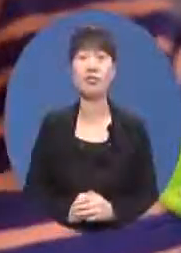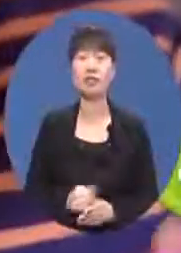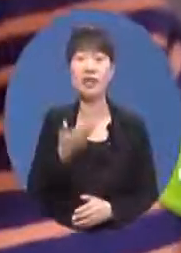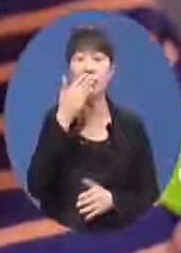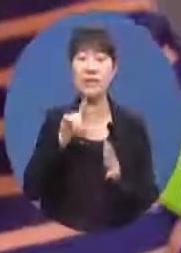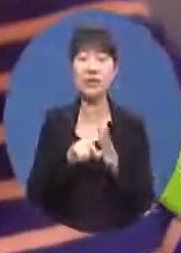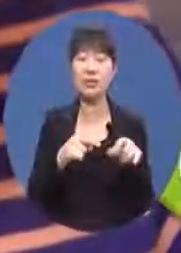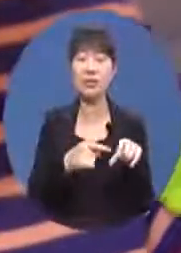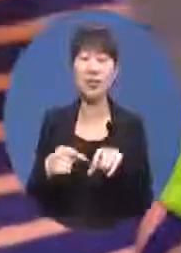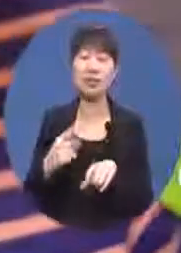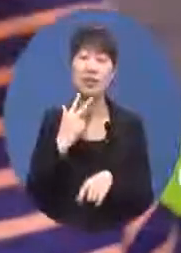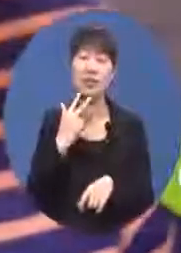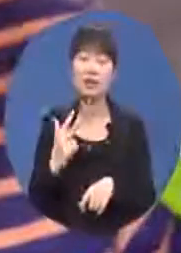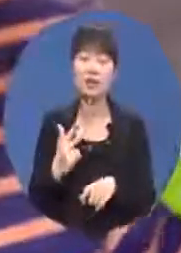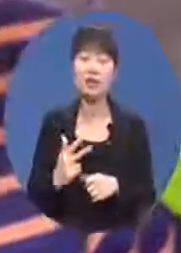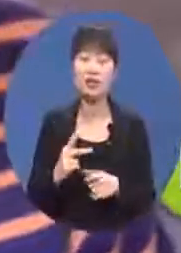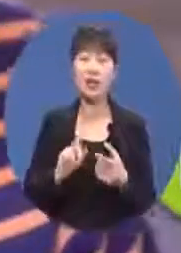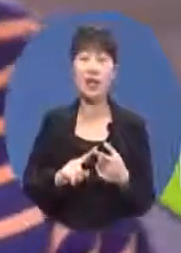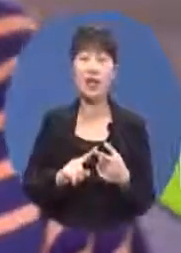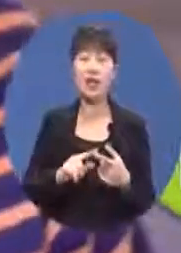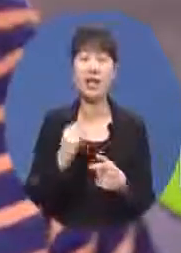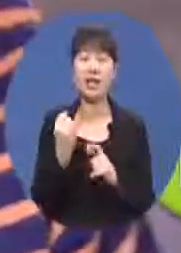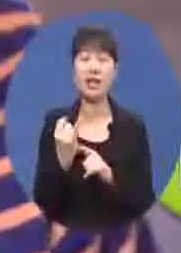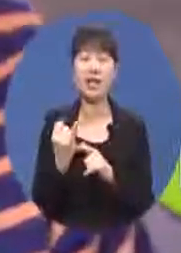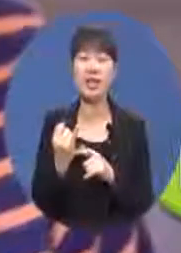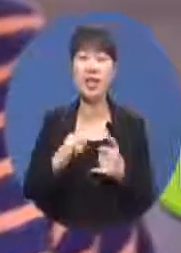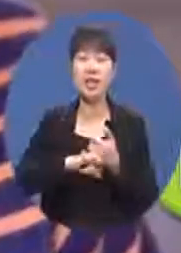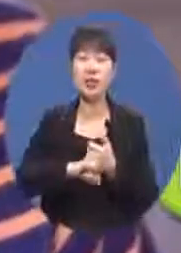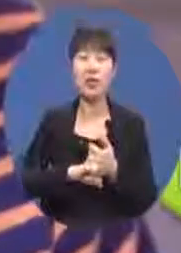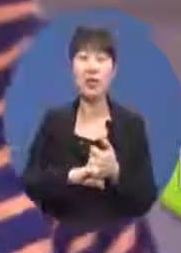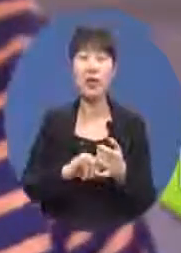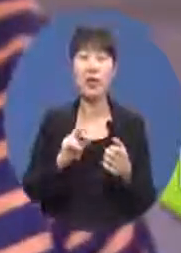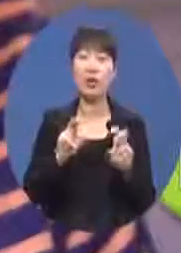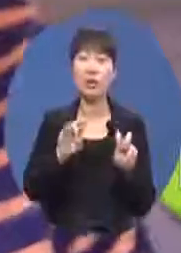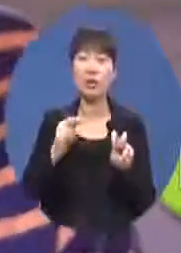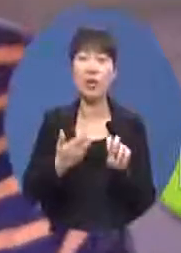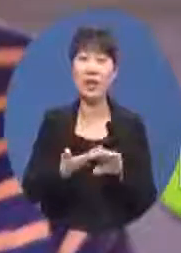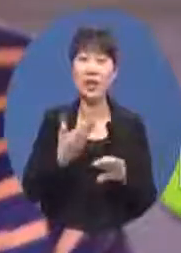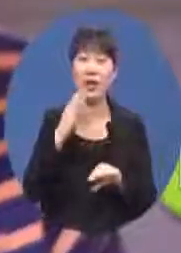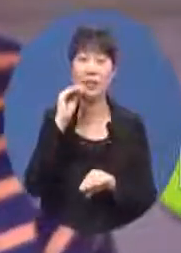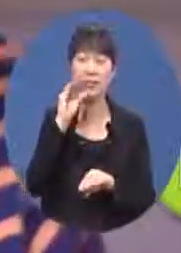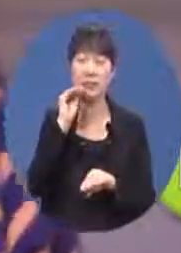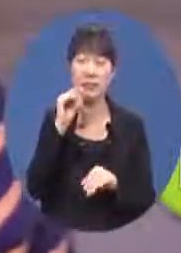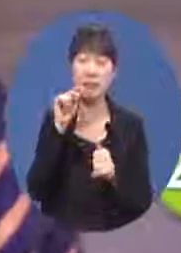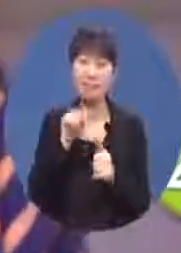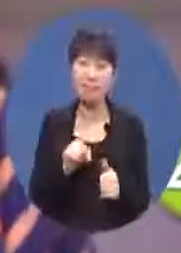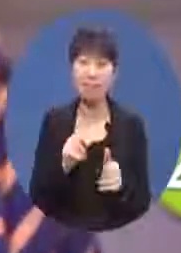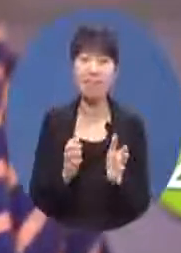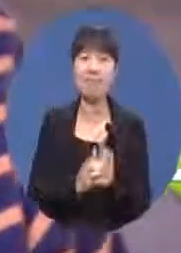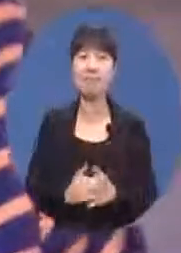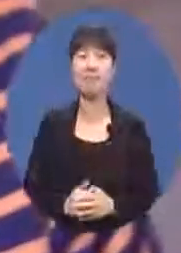식사 시간 평균 7분, 이런 진경이에게 반드시 20번 이상 씹게 했습니다.